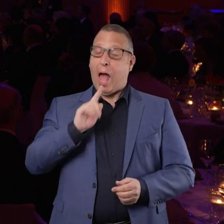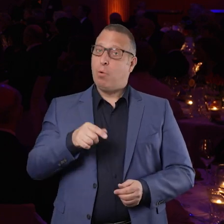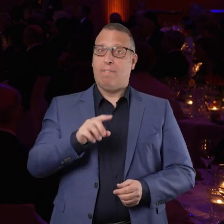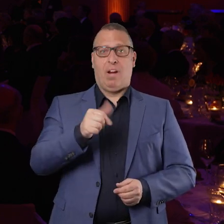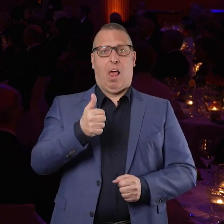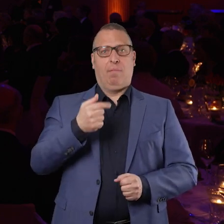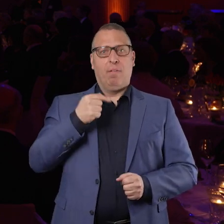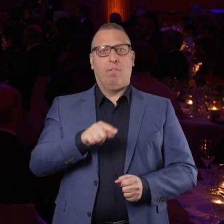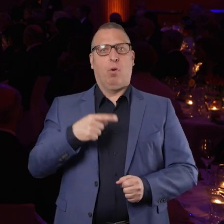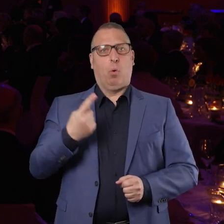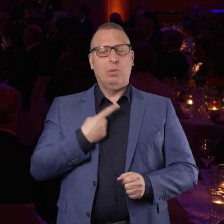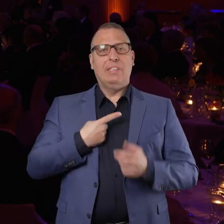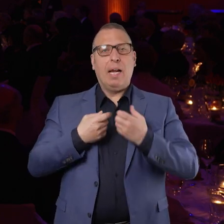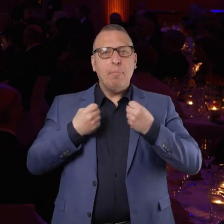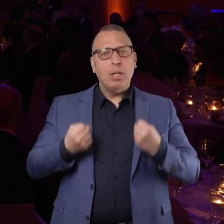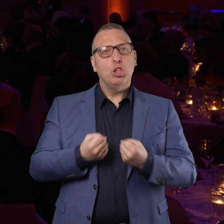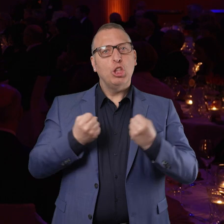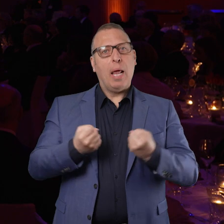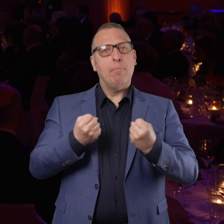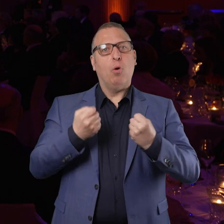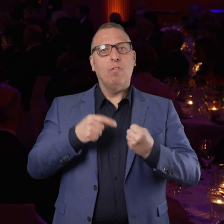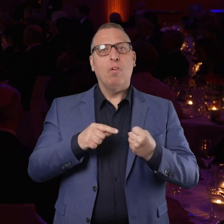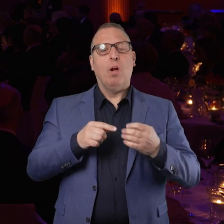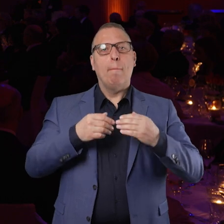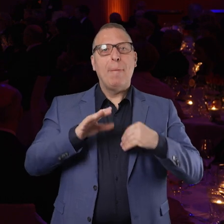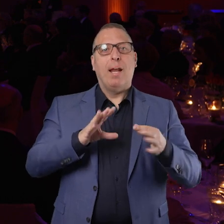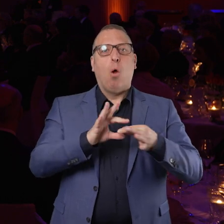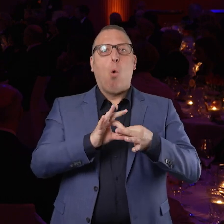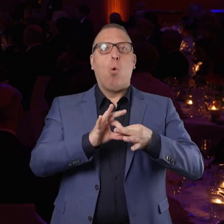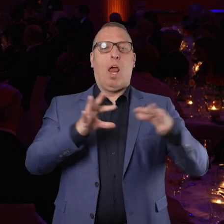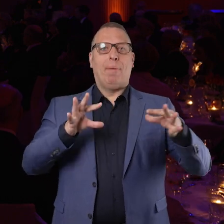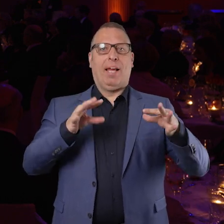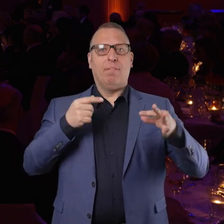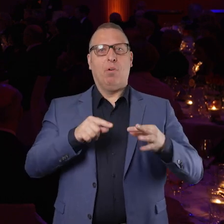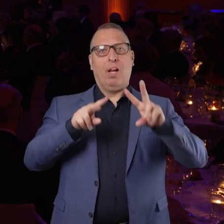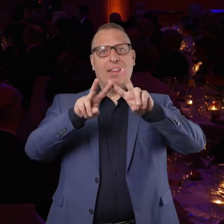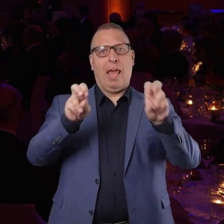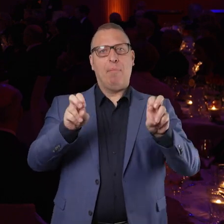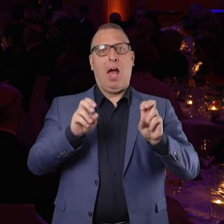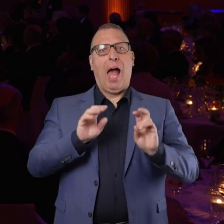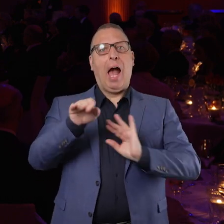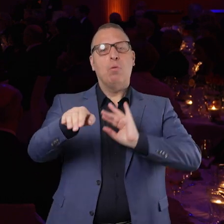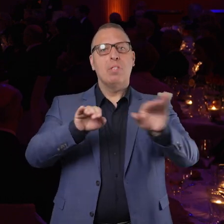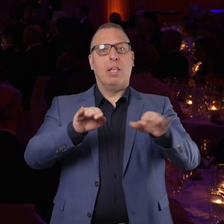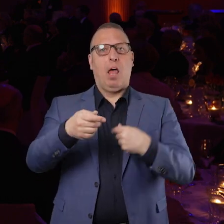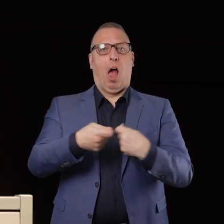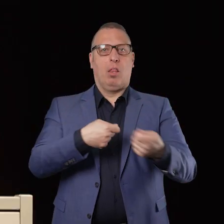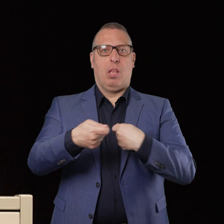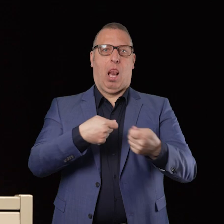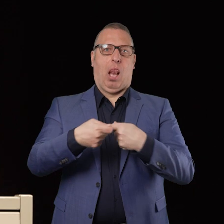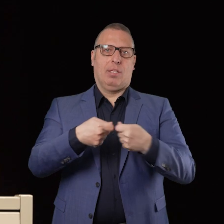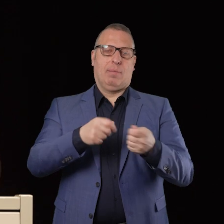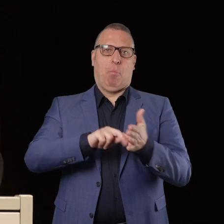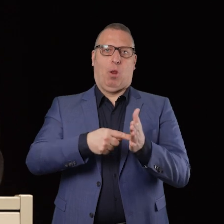Dies gilt insbesondere für unsere Bestrebungen nach einer größeren Unabhängigkeit in Bezug auf die